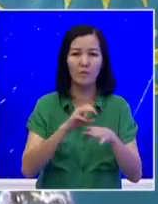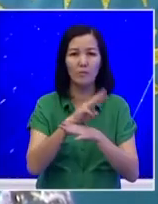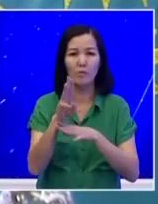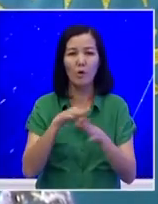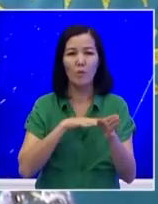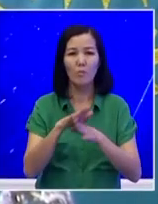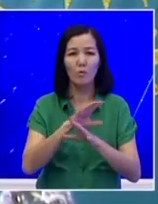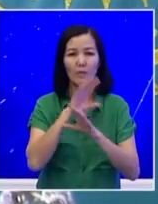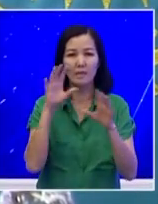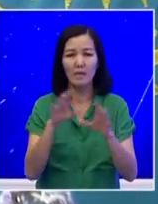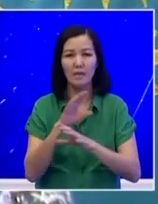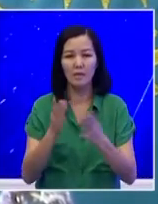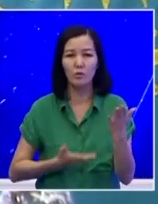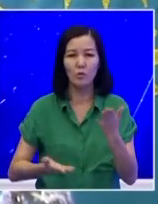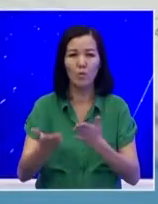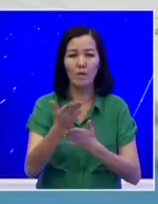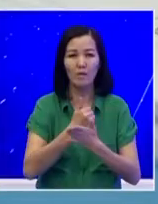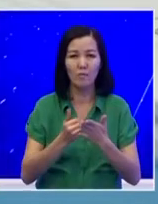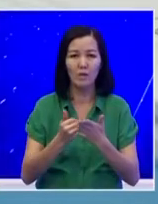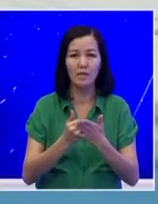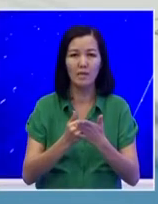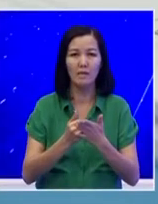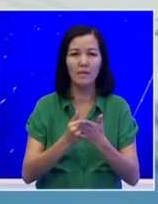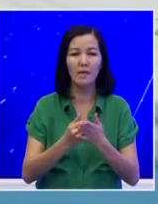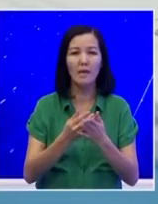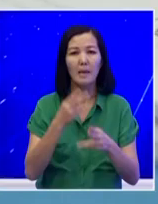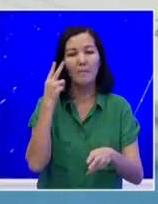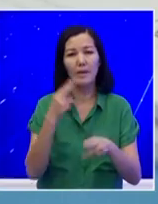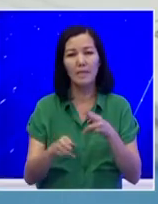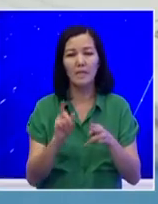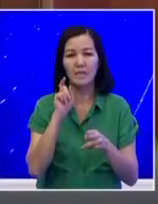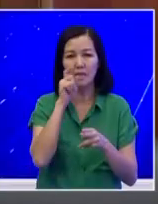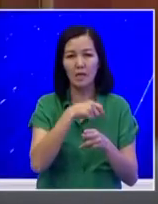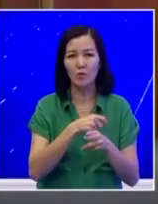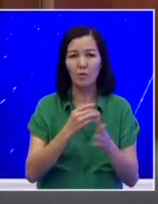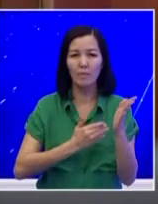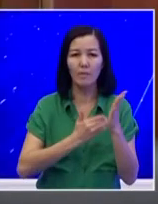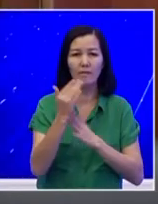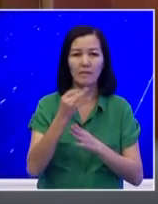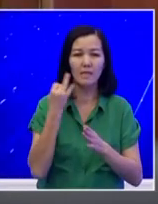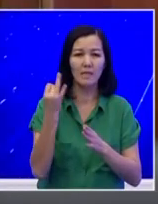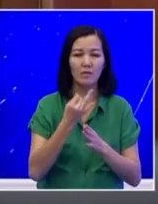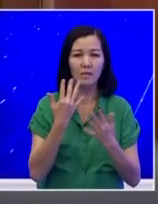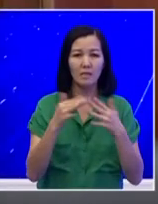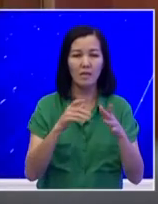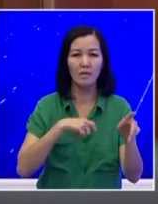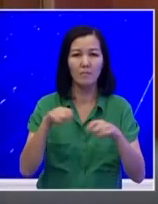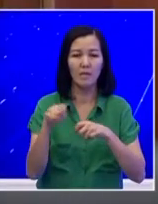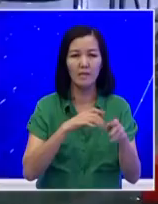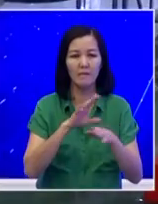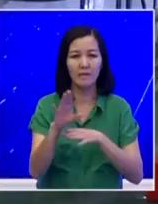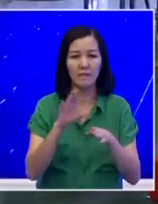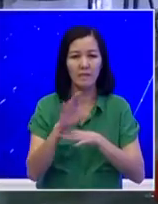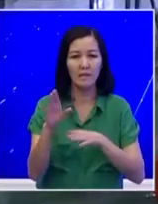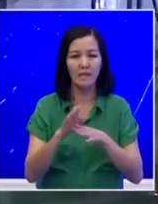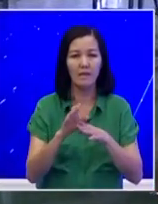обеспечить полную сохранность собранного урожая и минимизировать потери, тем самым повысить заинтересованность